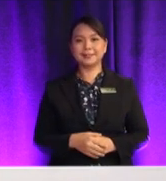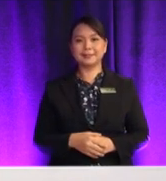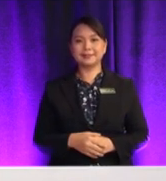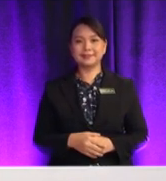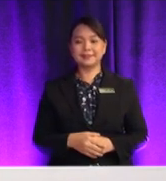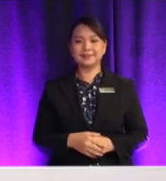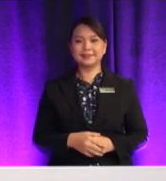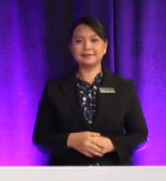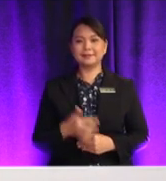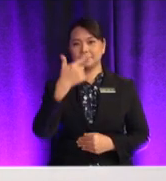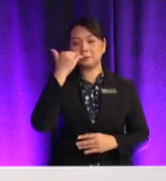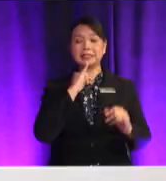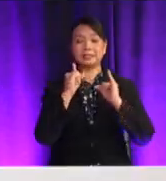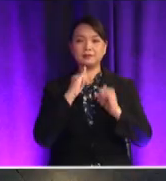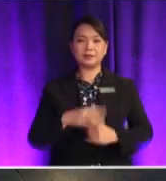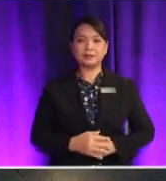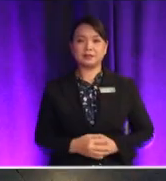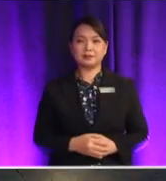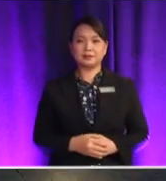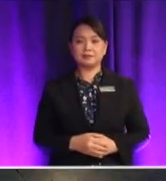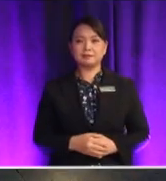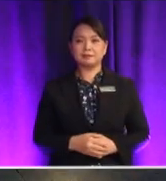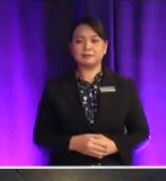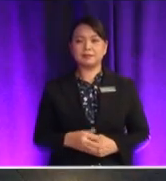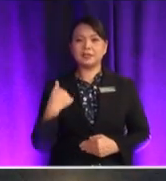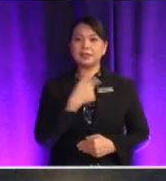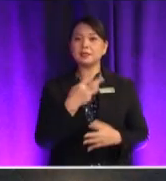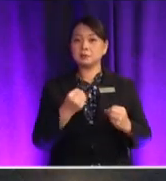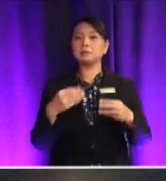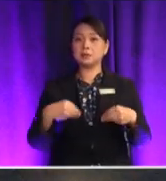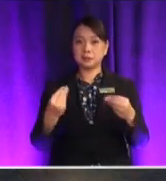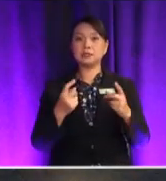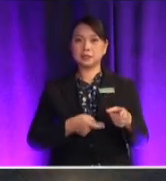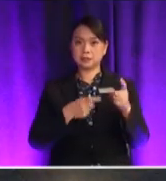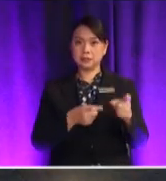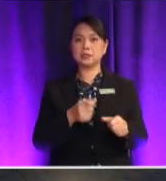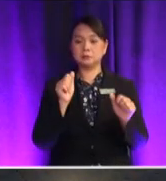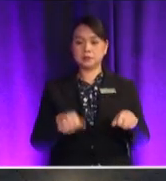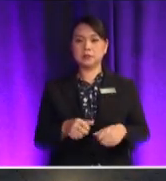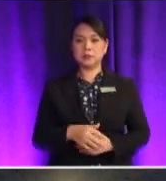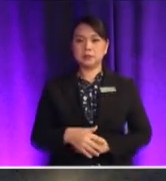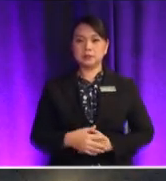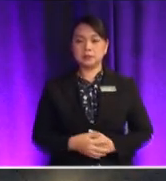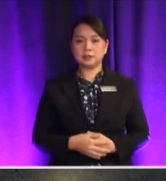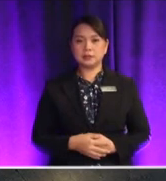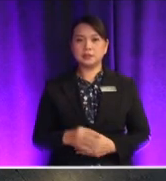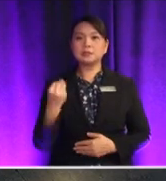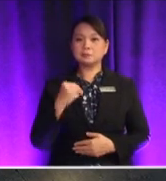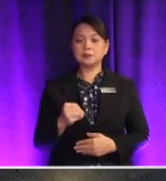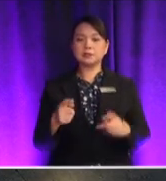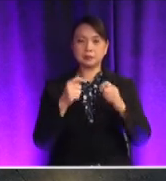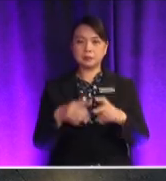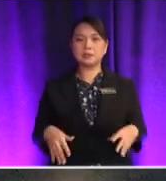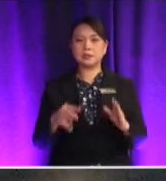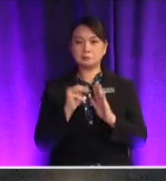Ya, itulah dia cikgu. Sebelum apa-apa cikgu, kita nak bagi, berikan ganjaran, boleh ke? Okey, boleh. Berapa, saya cikgu? Lihat mereka telah